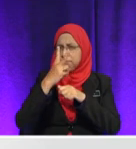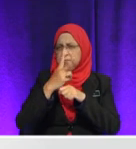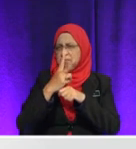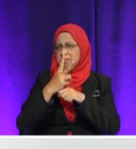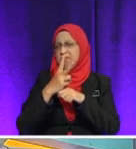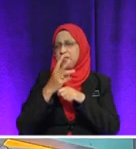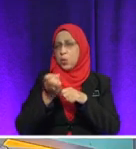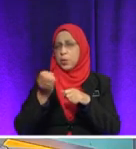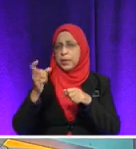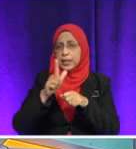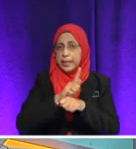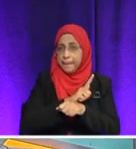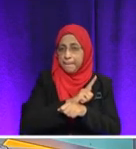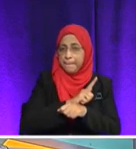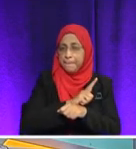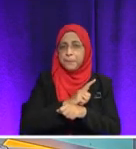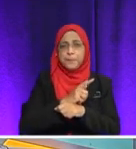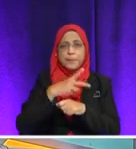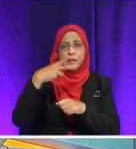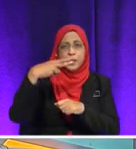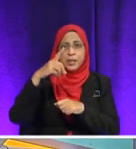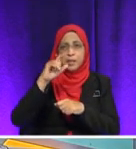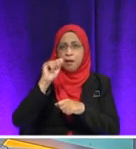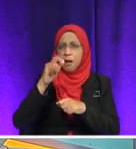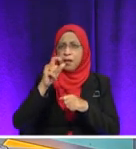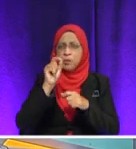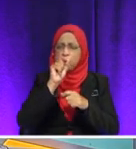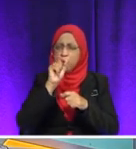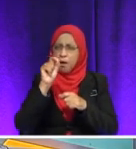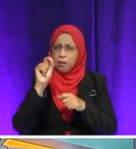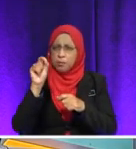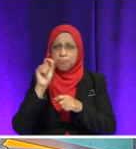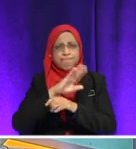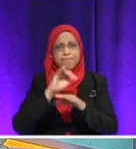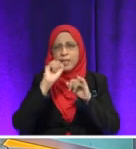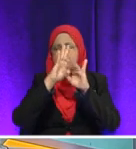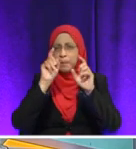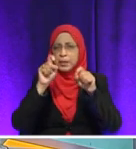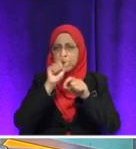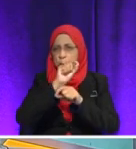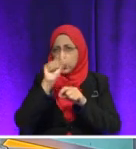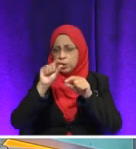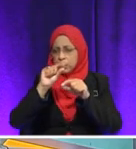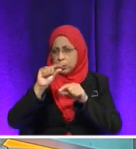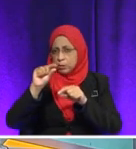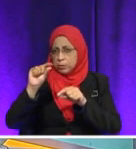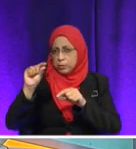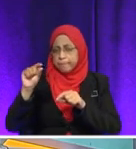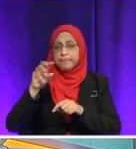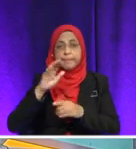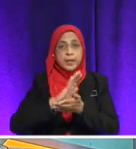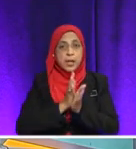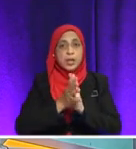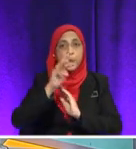lengkap tapi macam wilayah diletak di jauh tak kurang jelas dia punya desain objek dia jadi untuk membantu murid